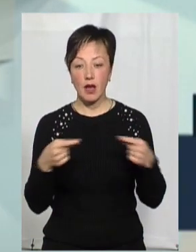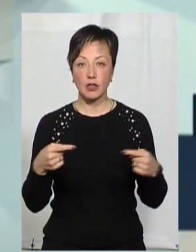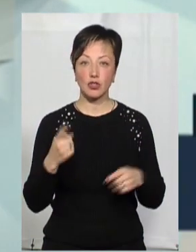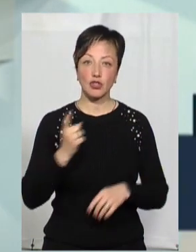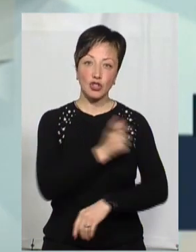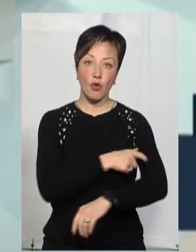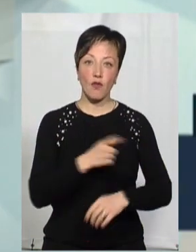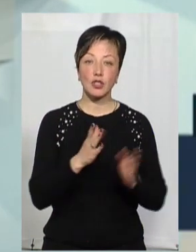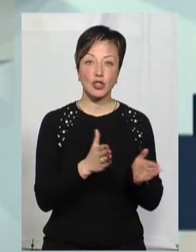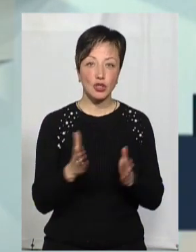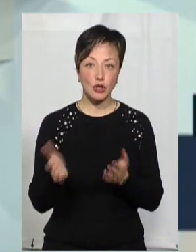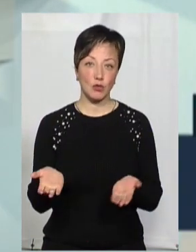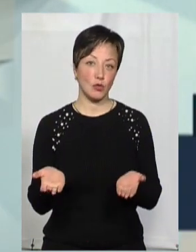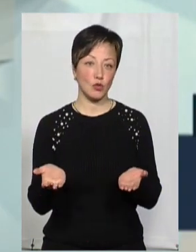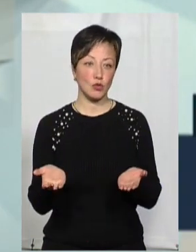черговий з режиму,